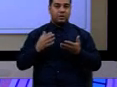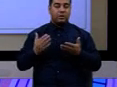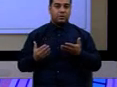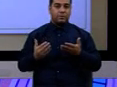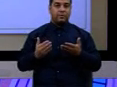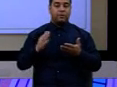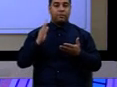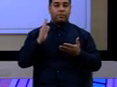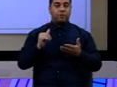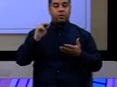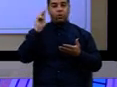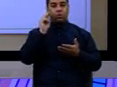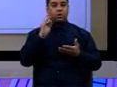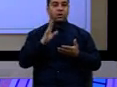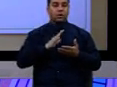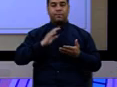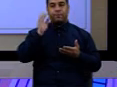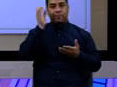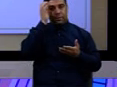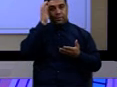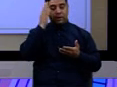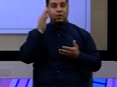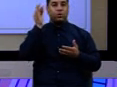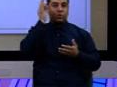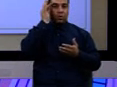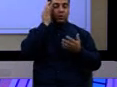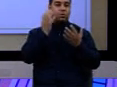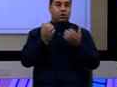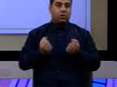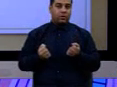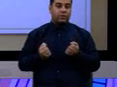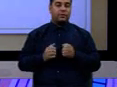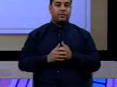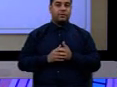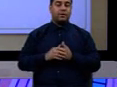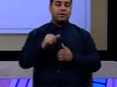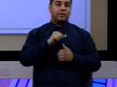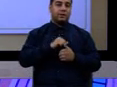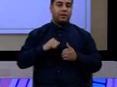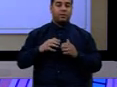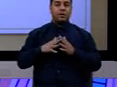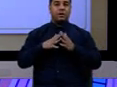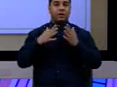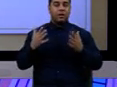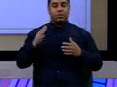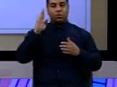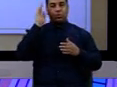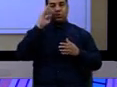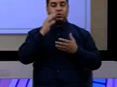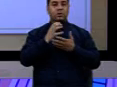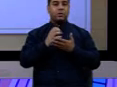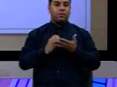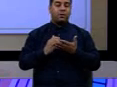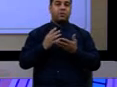kuzatingchi va o'rganilgan bilimlarni yodingizga soling. Eng katta suv